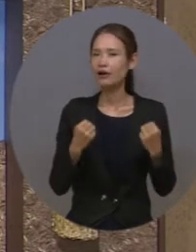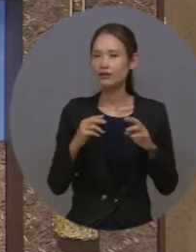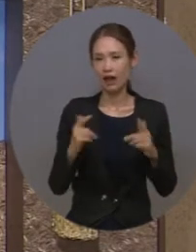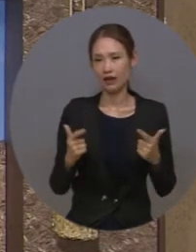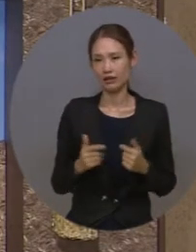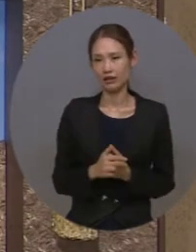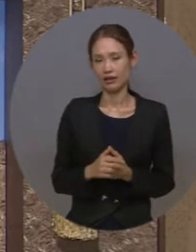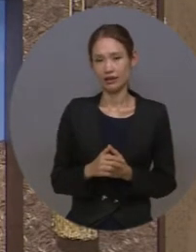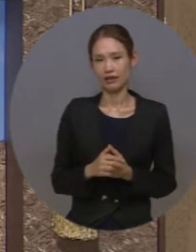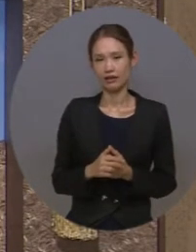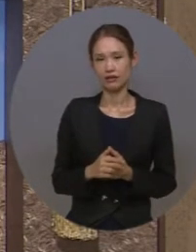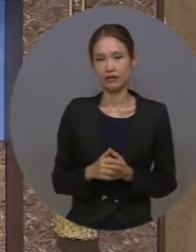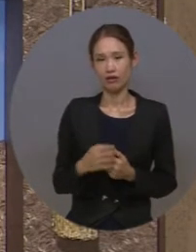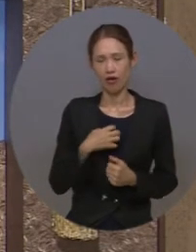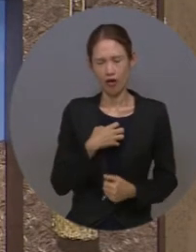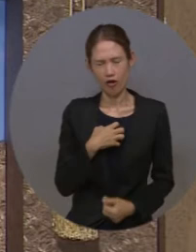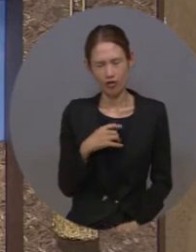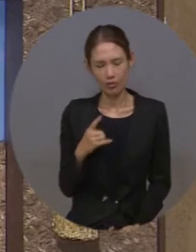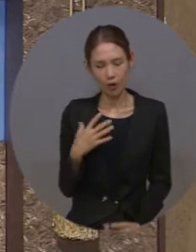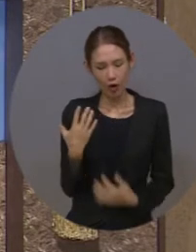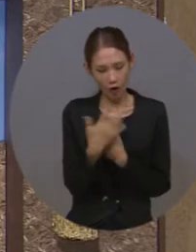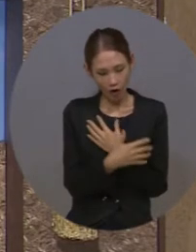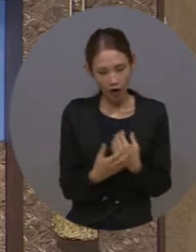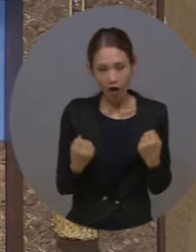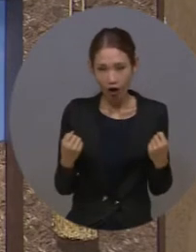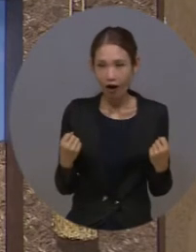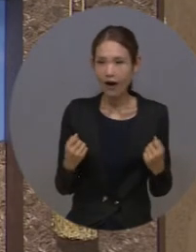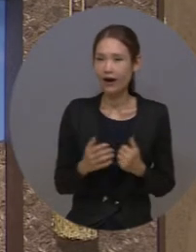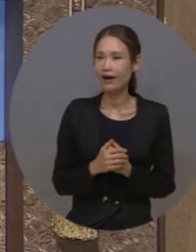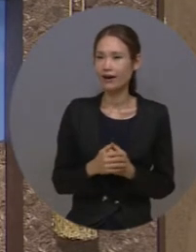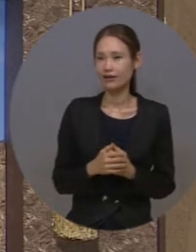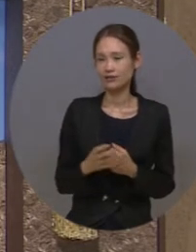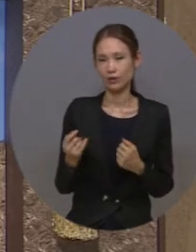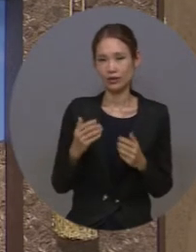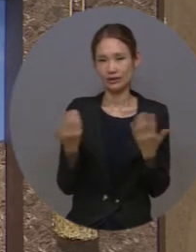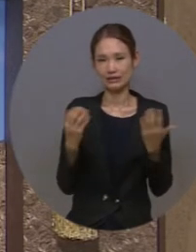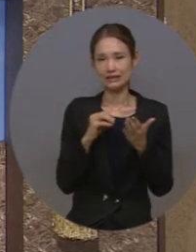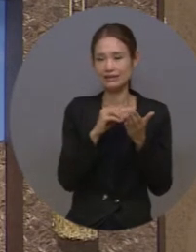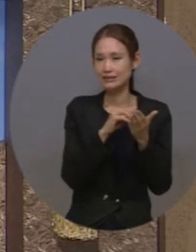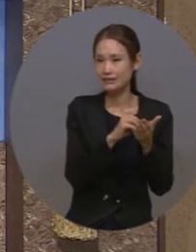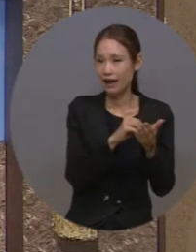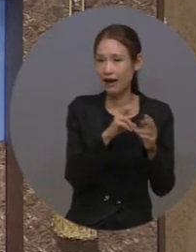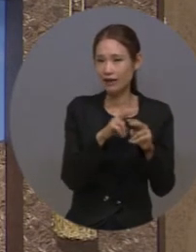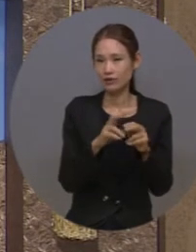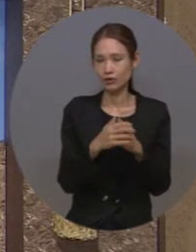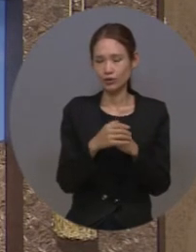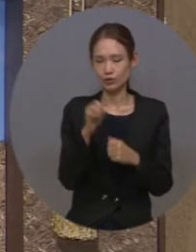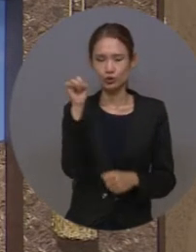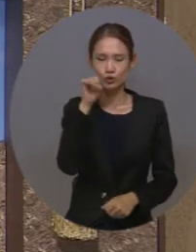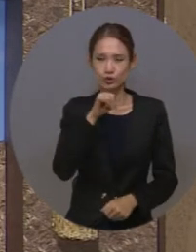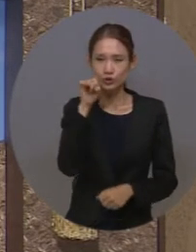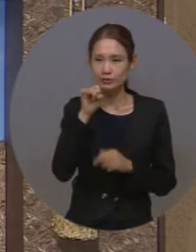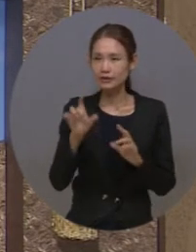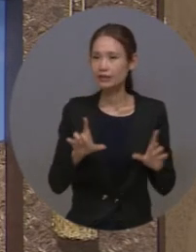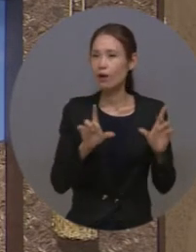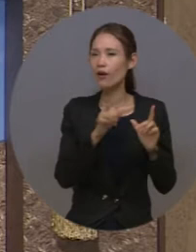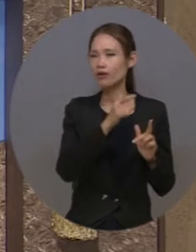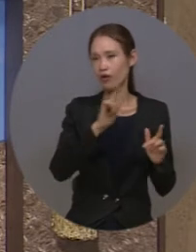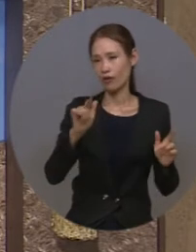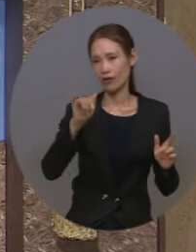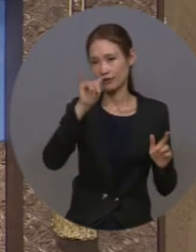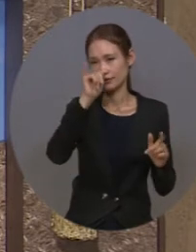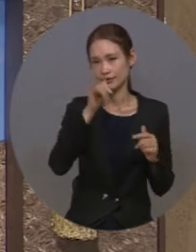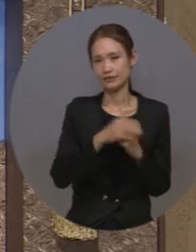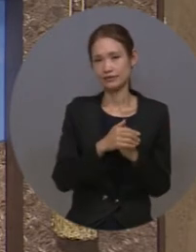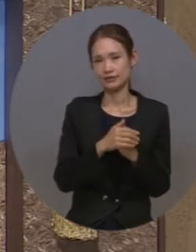예. 노인분들이 제일 걱정하는 게 건강입니다. 건강, 그다음에 일자리, 네. 그다음에 여가 생활을 하고 있습니다.